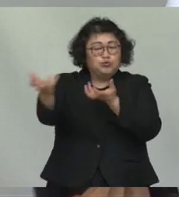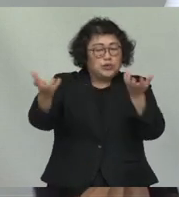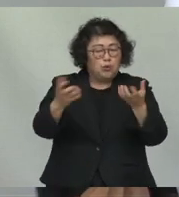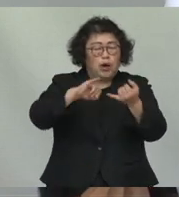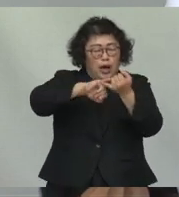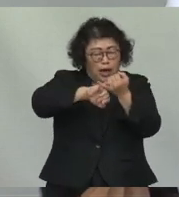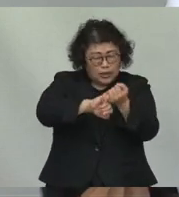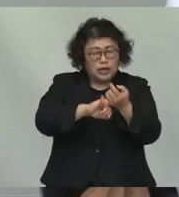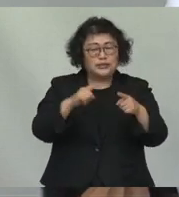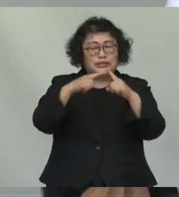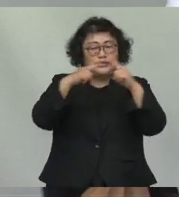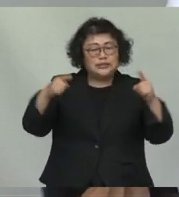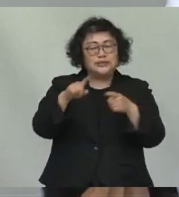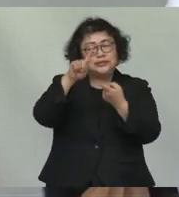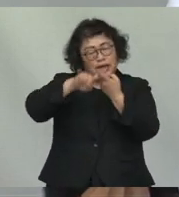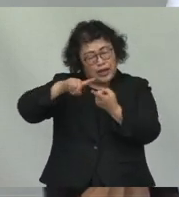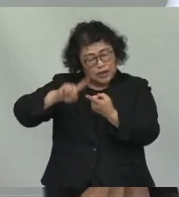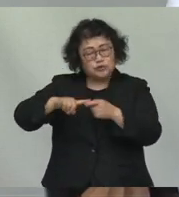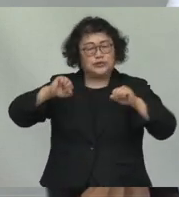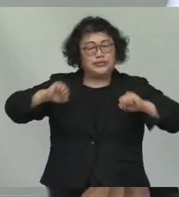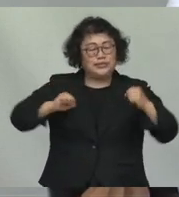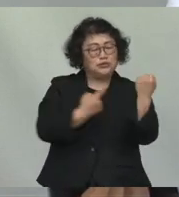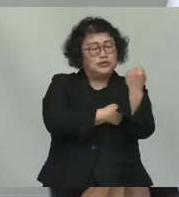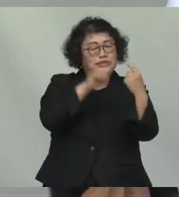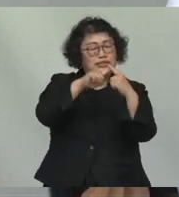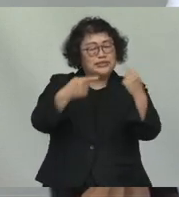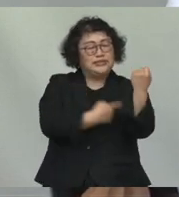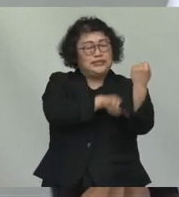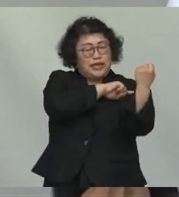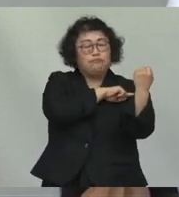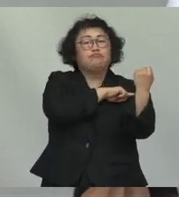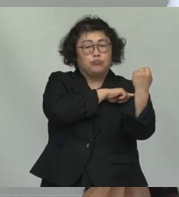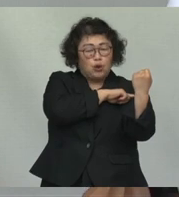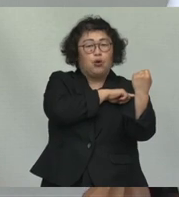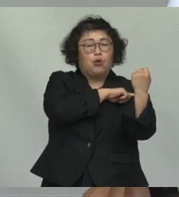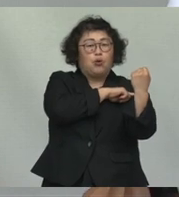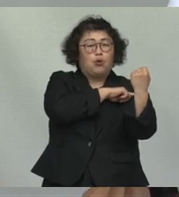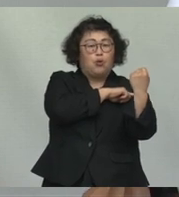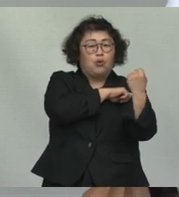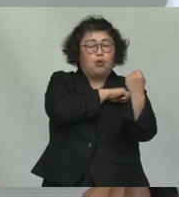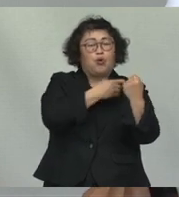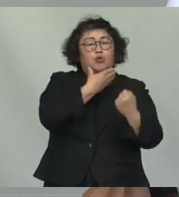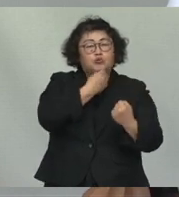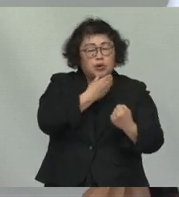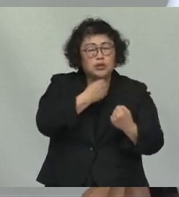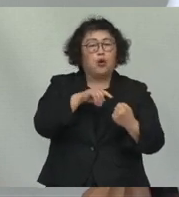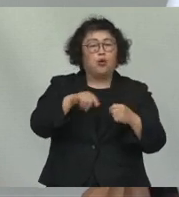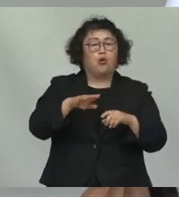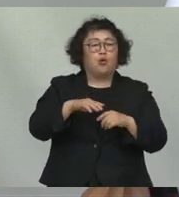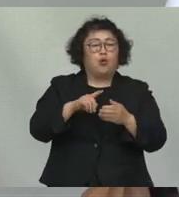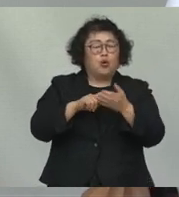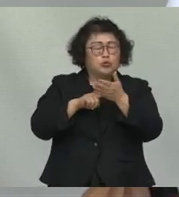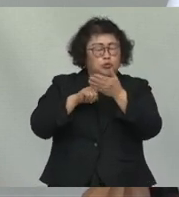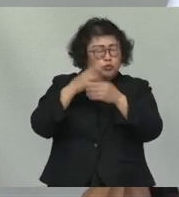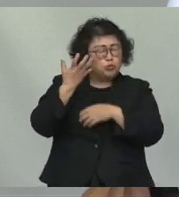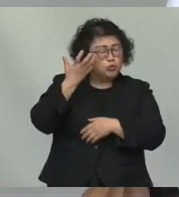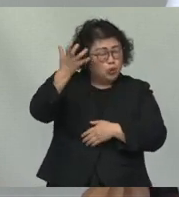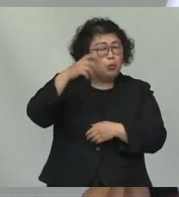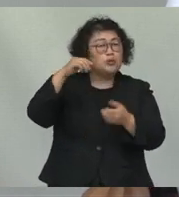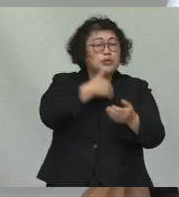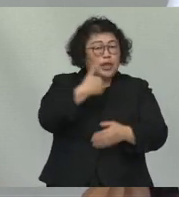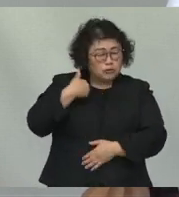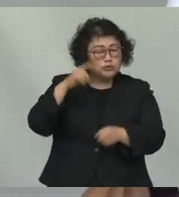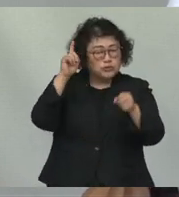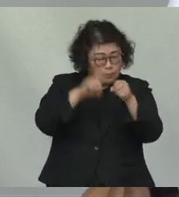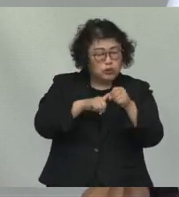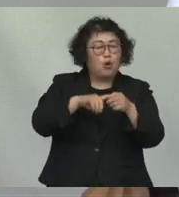ず人間らしく生きる人権のふさわしさを尊ぶそういう